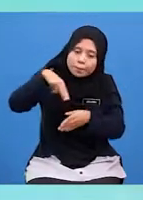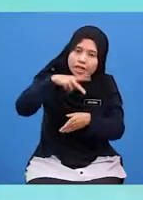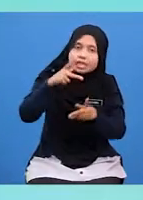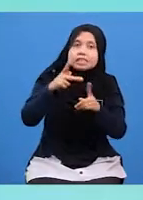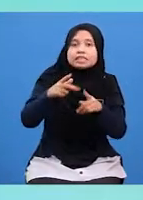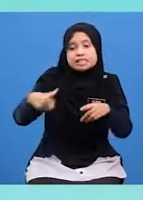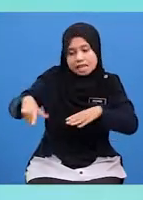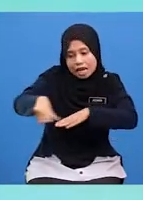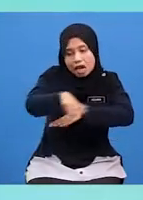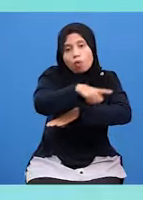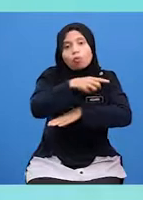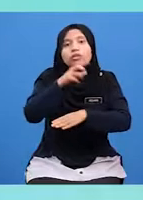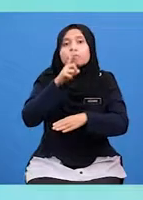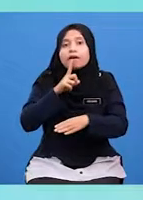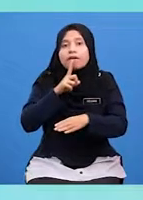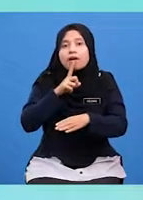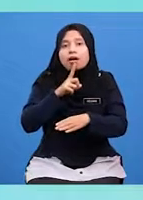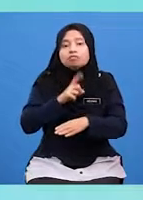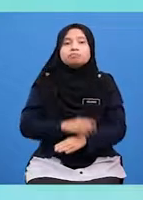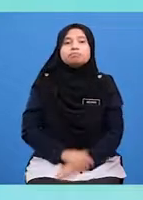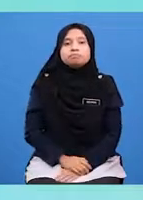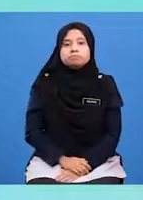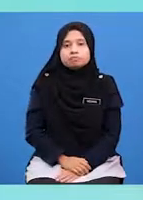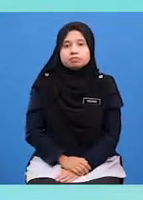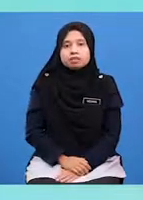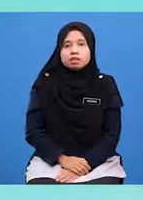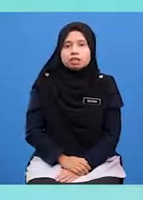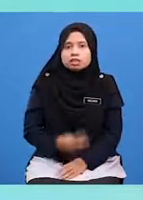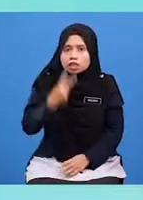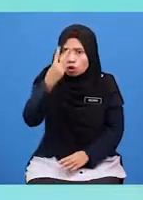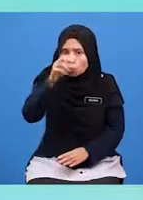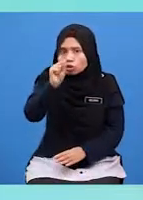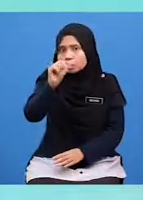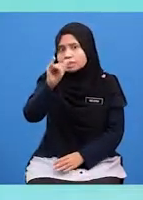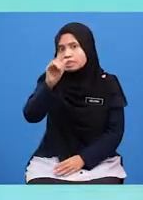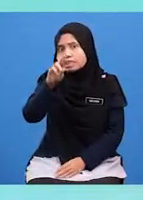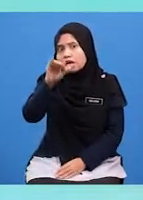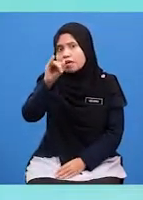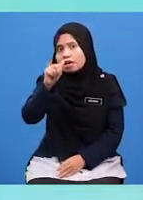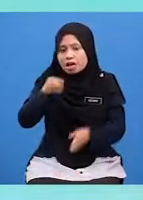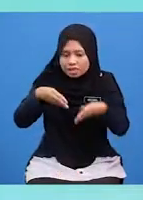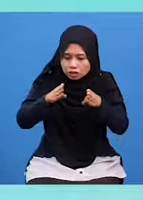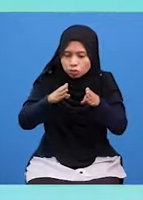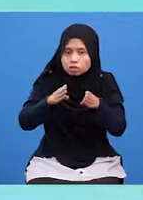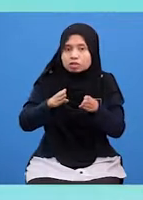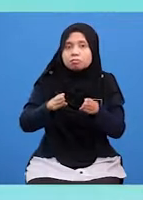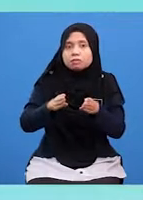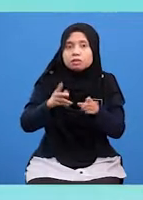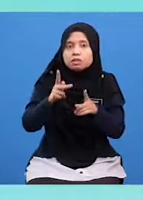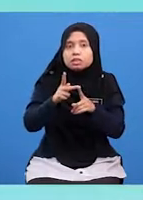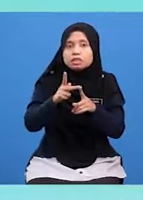Merah, Palestin dan Baitul Maqdis, menziarahi Syria dan meneruskan perjalanan ke selatan